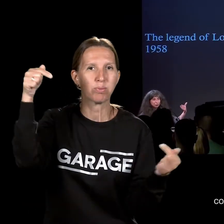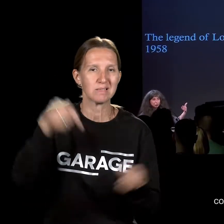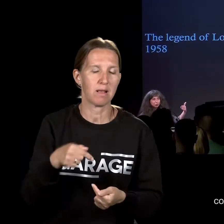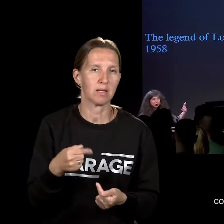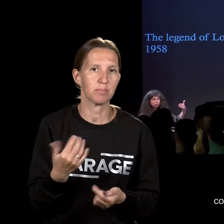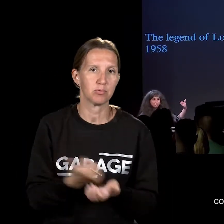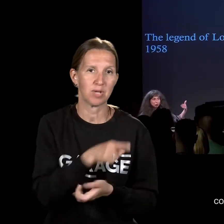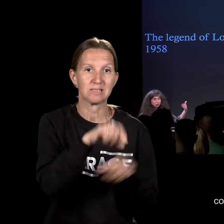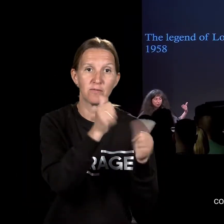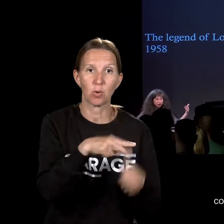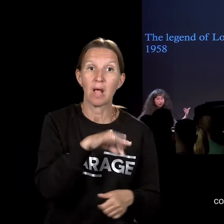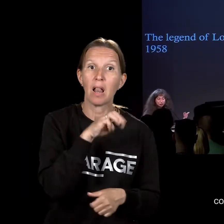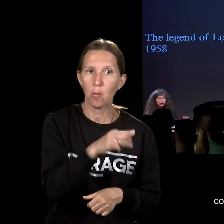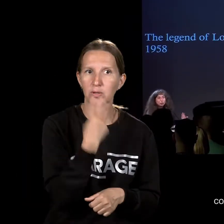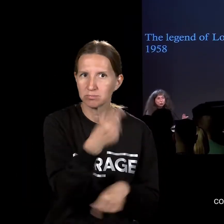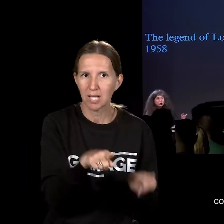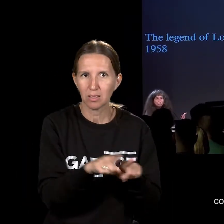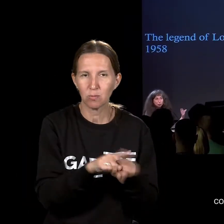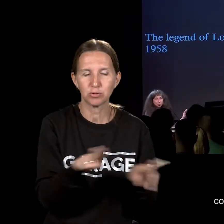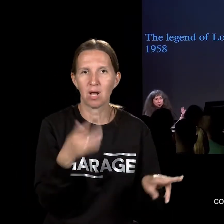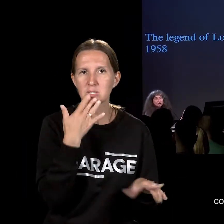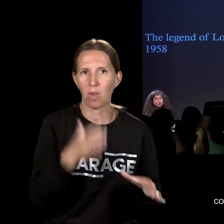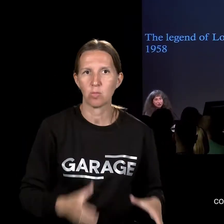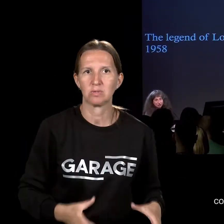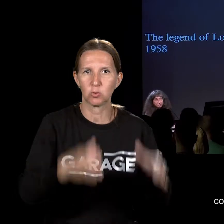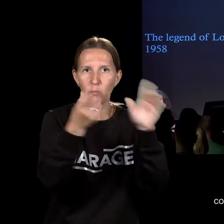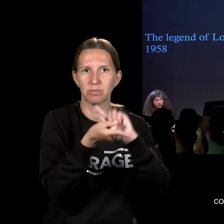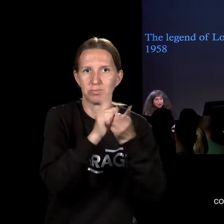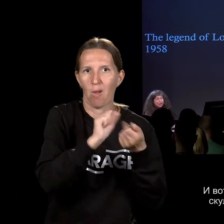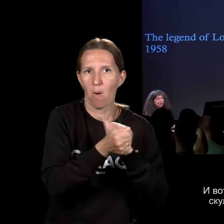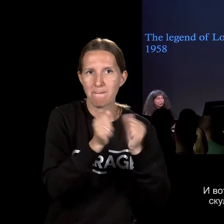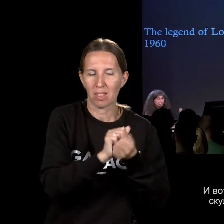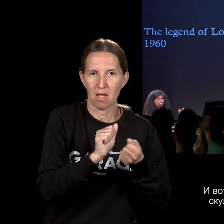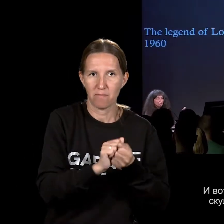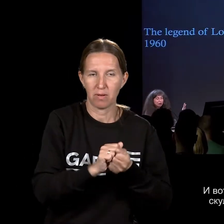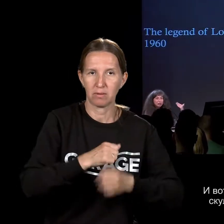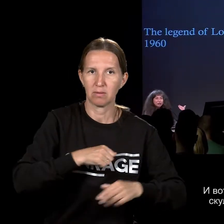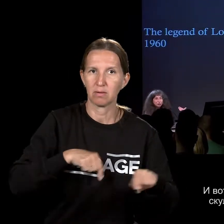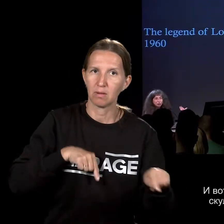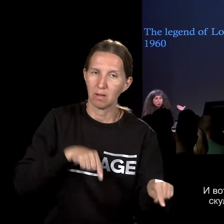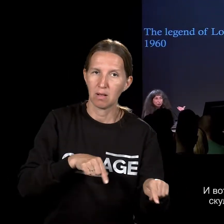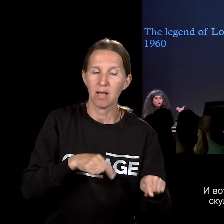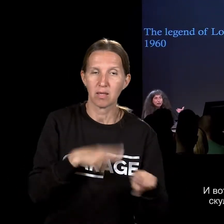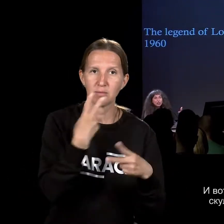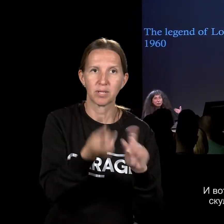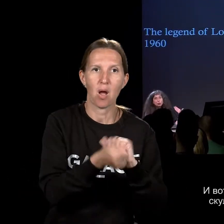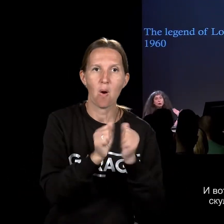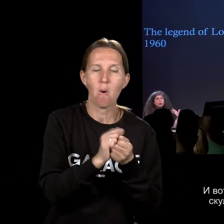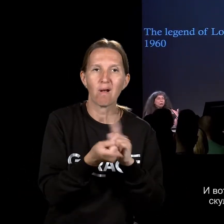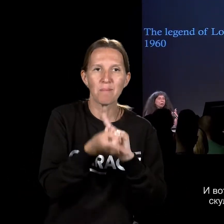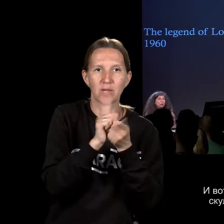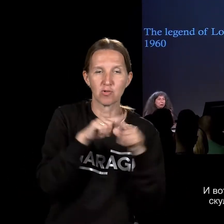потому здесь эта фигура Лота, но Лот тоже превращается в соляной столб, он тоже окаменевает на месте. И вот эти окаменевшие фигуры,